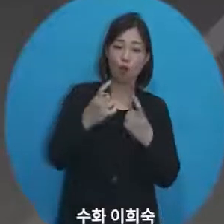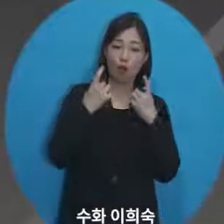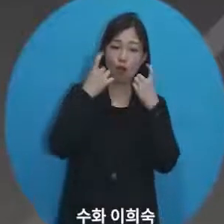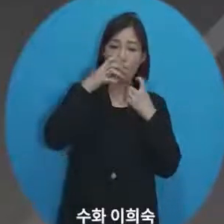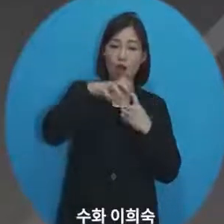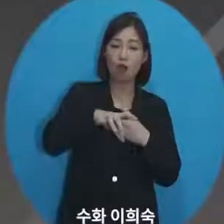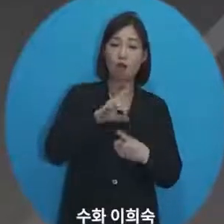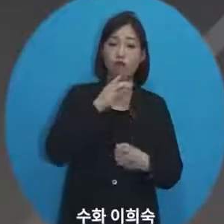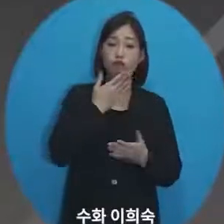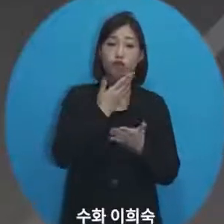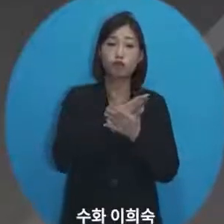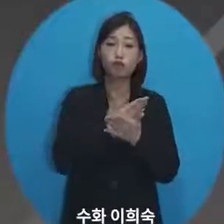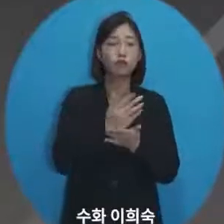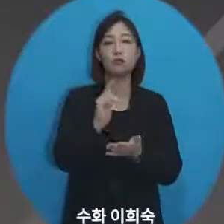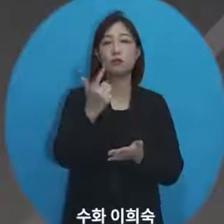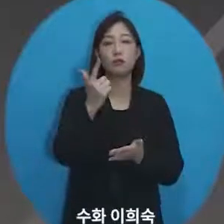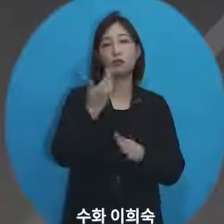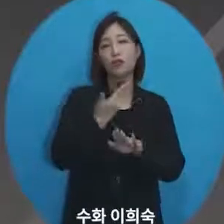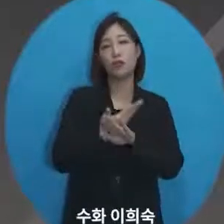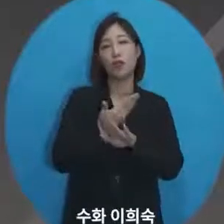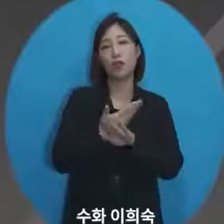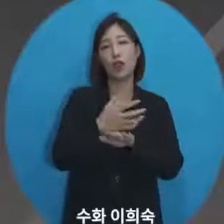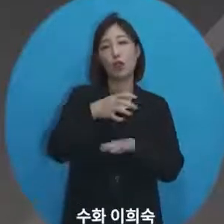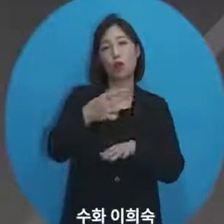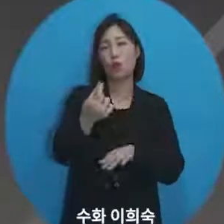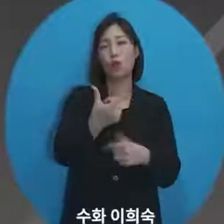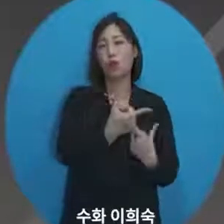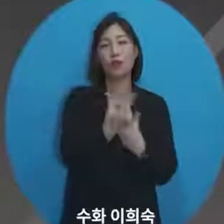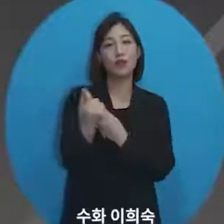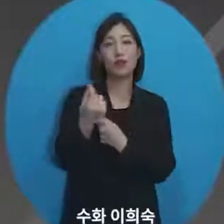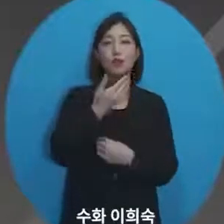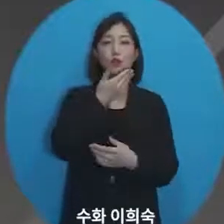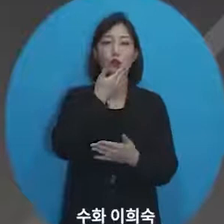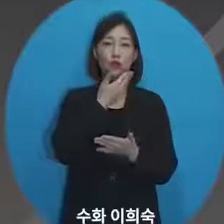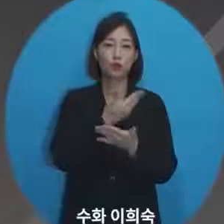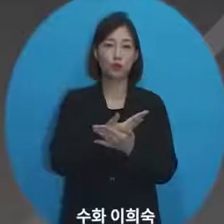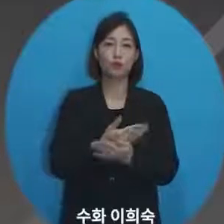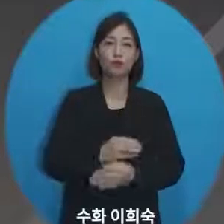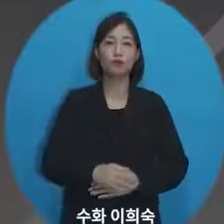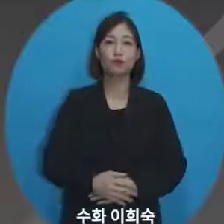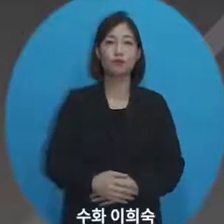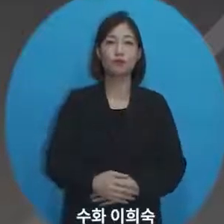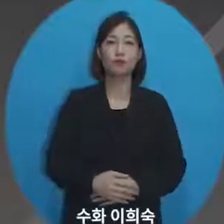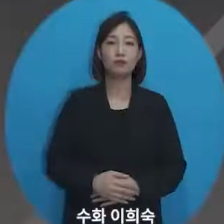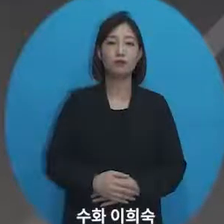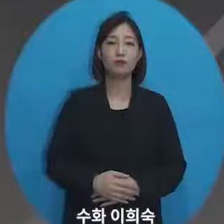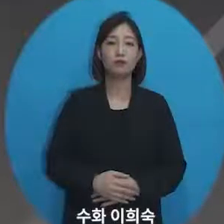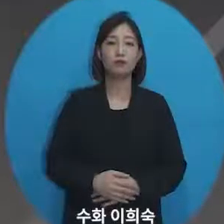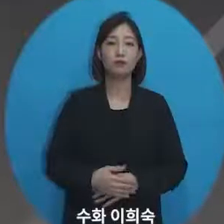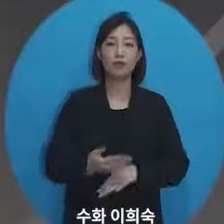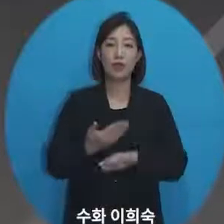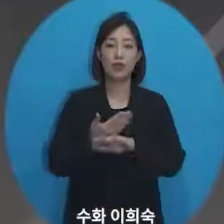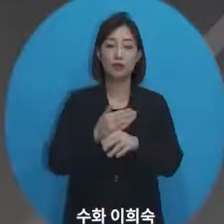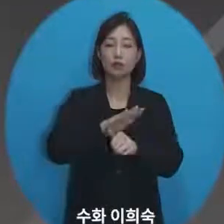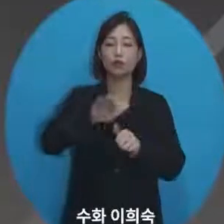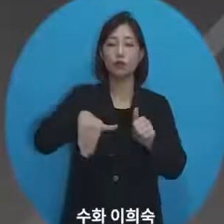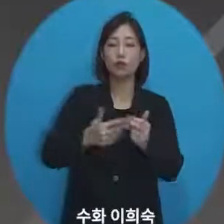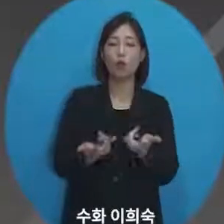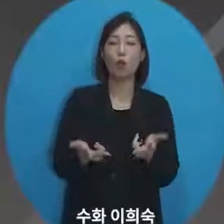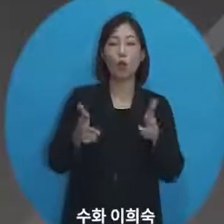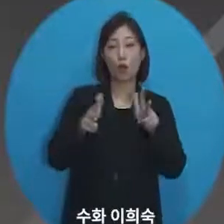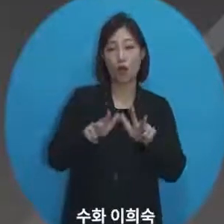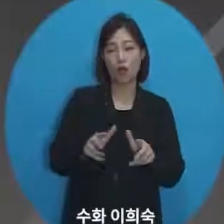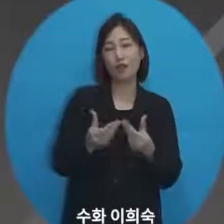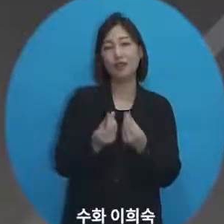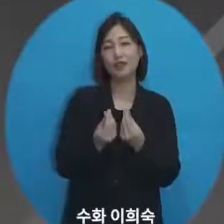해서 공항이나 여객시설에만 중요한 것은 아니기 때문에 이러한 부분들이 여러 군데 우리